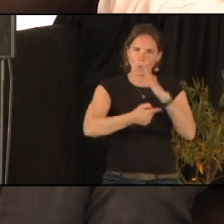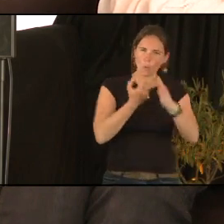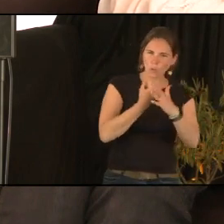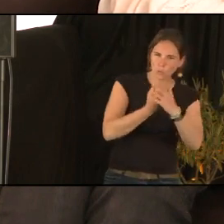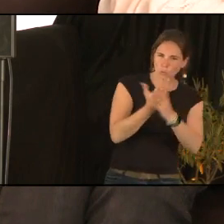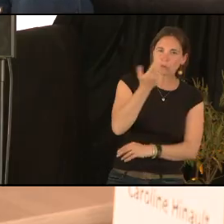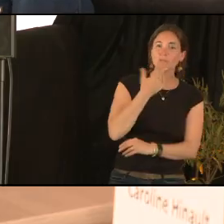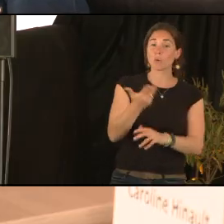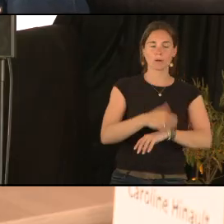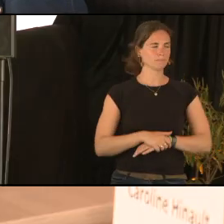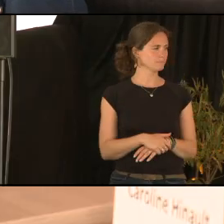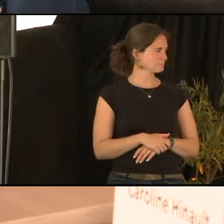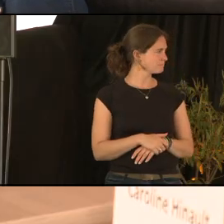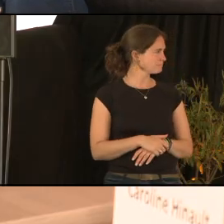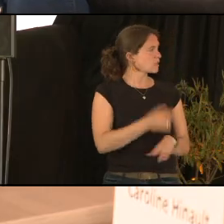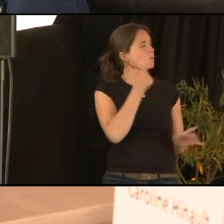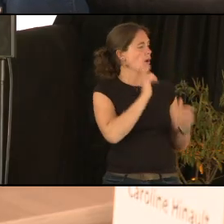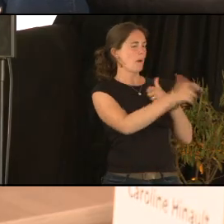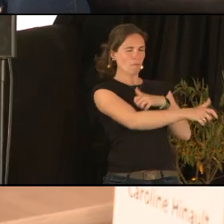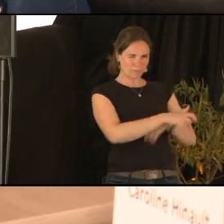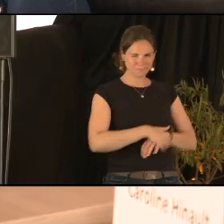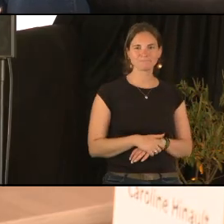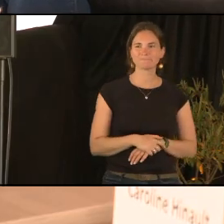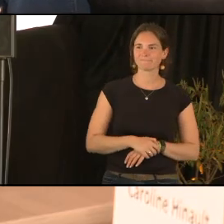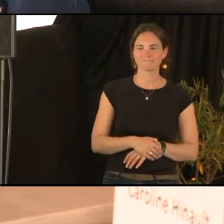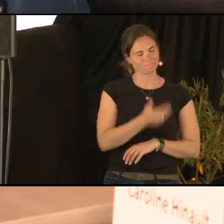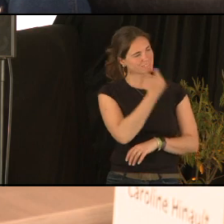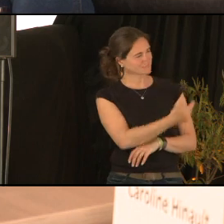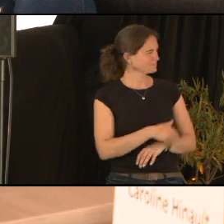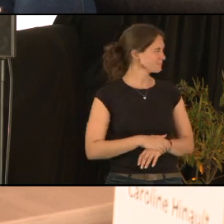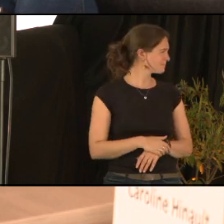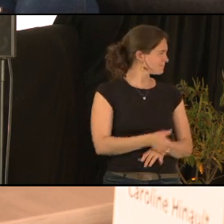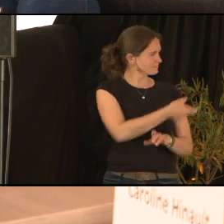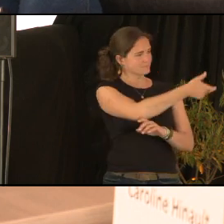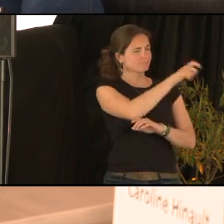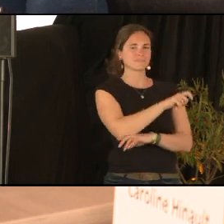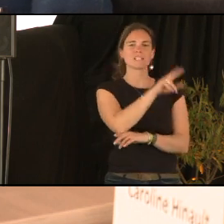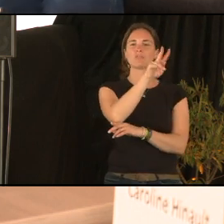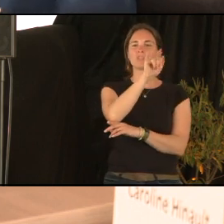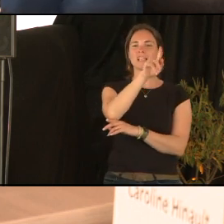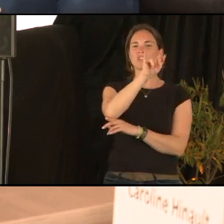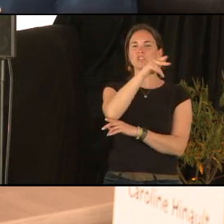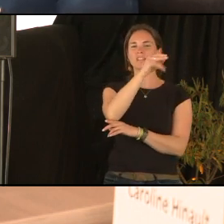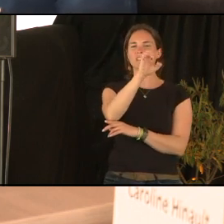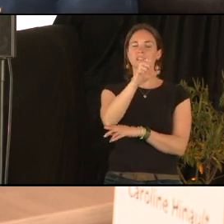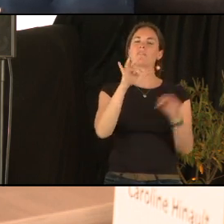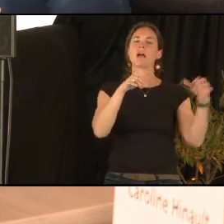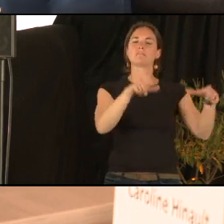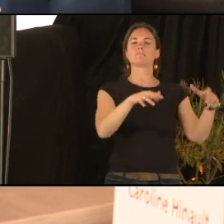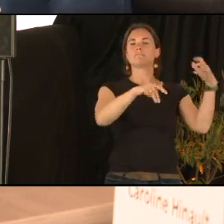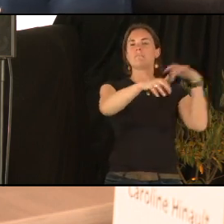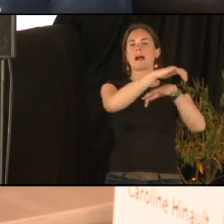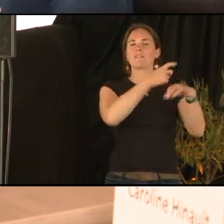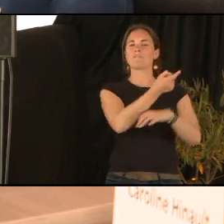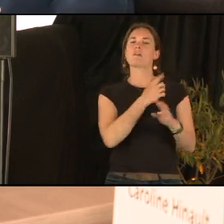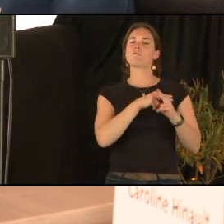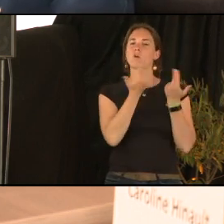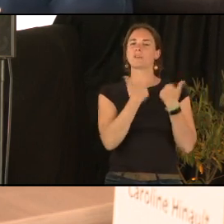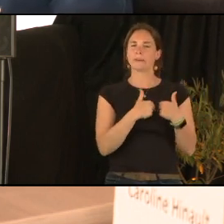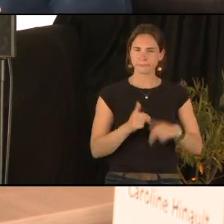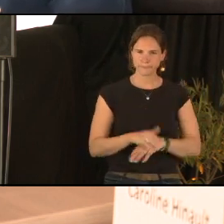démarrage-là. On va y revenir tout à l'heure, merci Jérémy. Virginie Barreto, Les Marais, j'ai dit Les Marais vendéens, parce